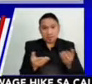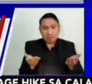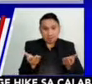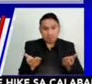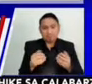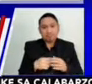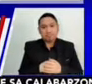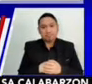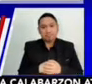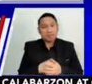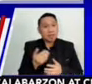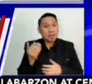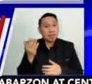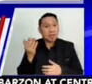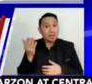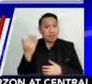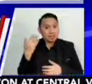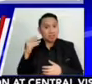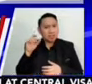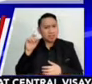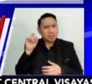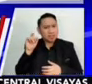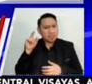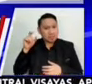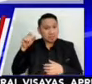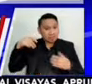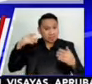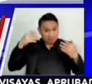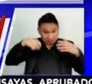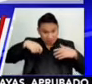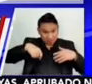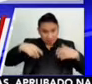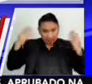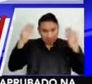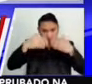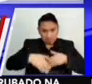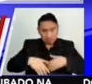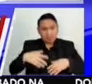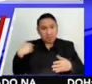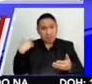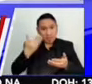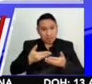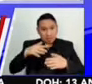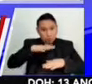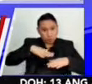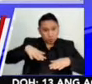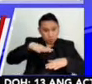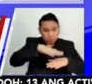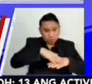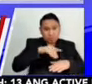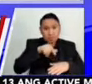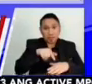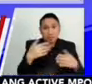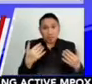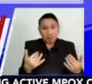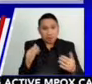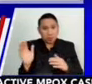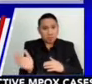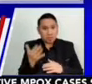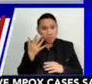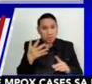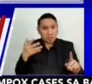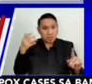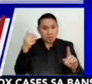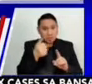kagabi ng nag-landfall sa palana ni Isabela si Bagyong hener inaasahan naman na ngayong umaga maramdaman ang epekto ng bagyo